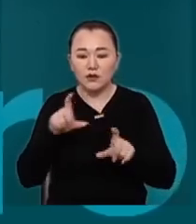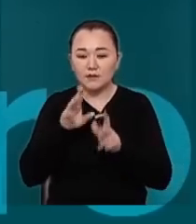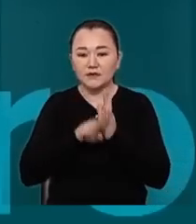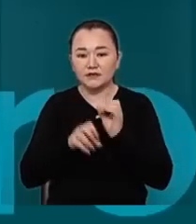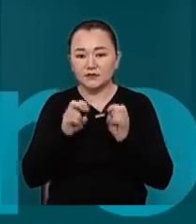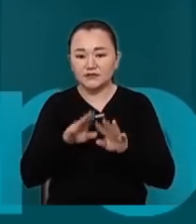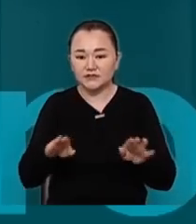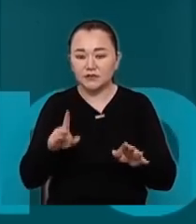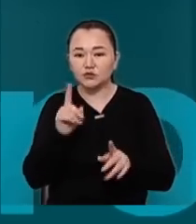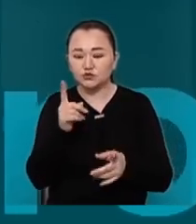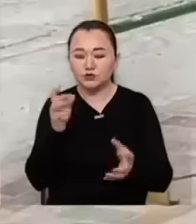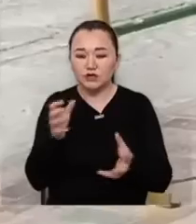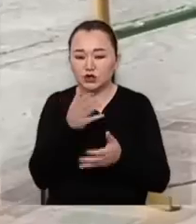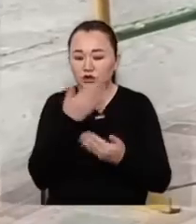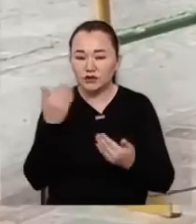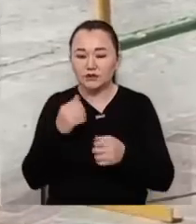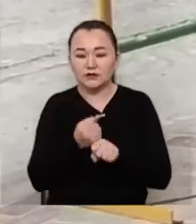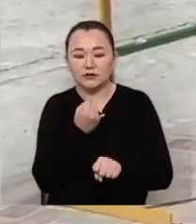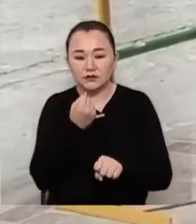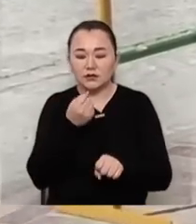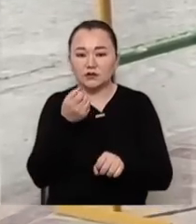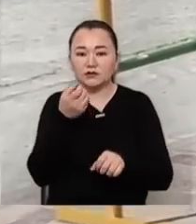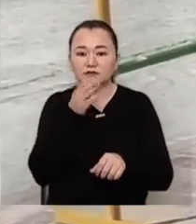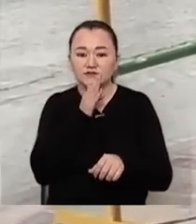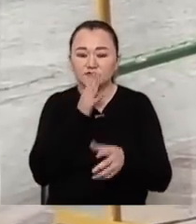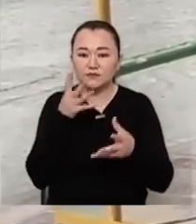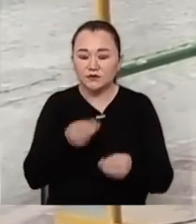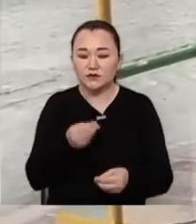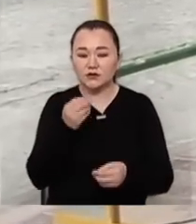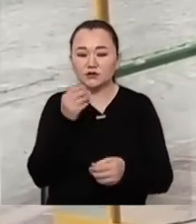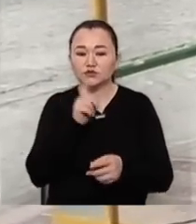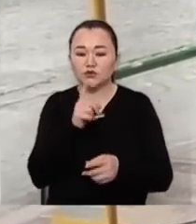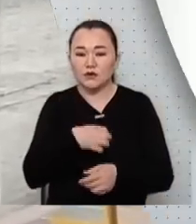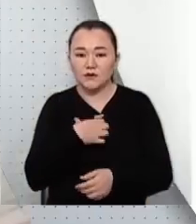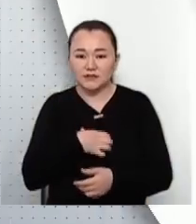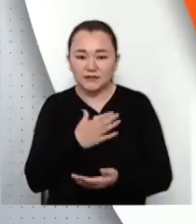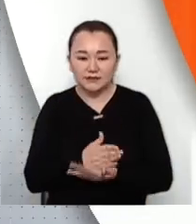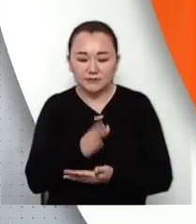неге сақталмаған? Жамбасы мен омыртқасы сынған өрімдей қыздың ата-анасы неден қауіптенеді?